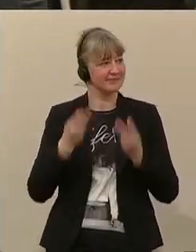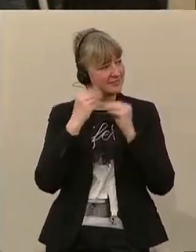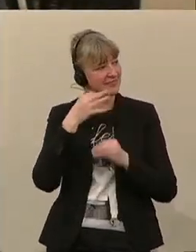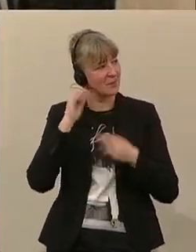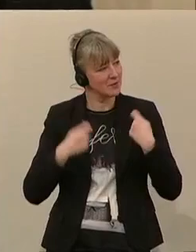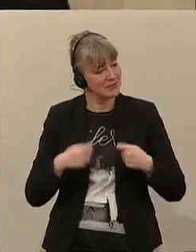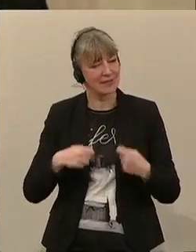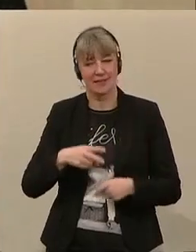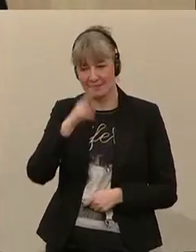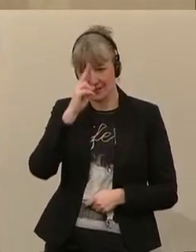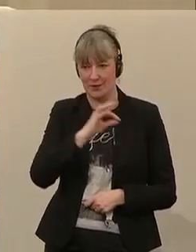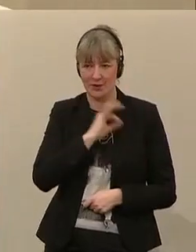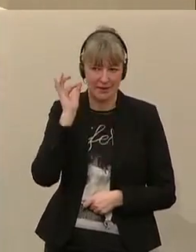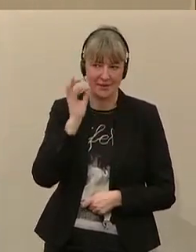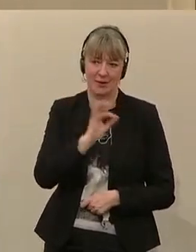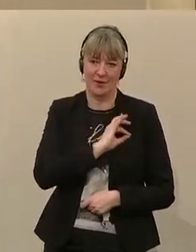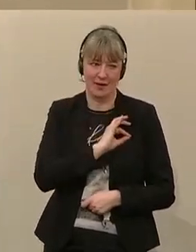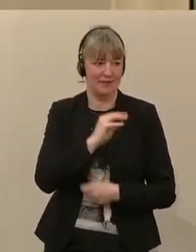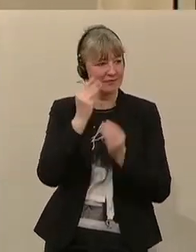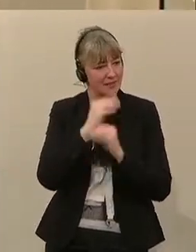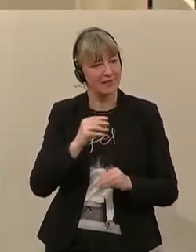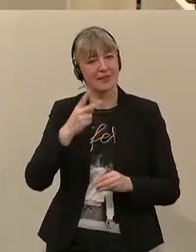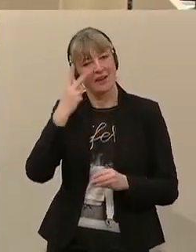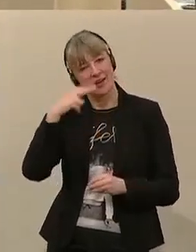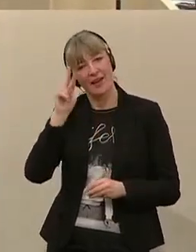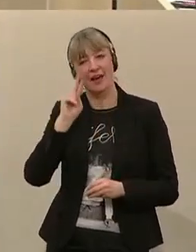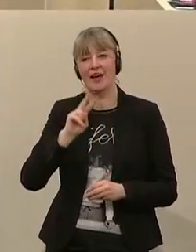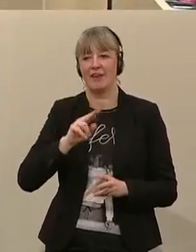Die Umsetzung von Deutschförderklassen habe seine Partei ja schon lange gefordert.